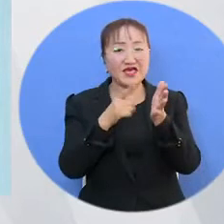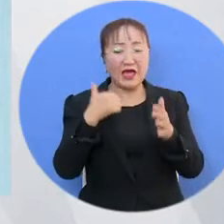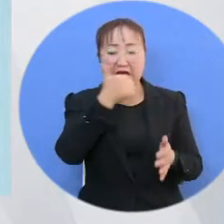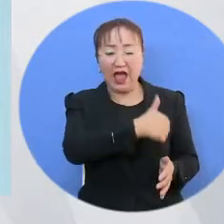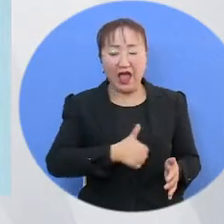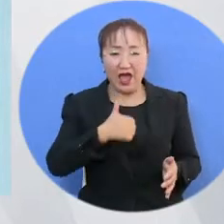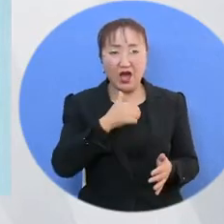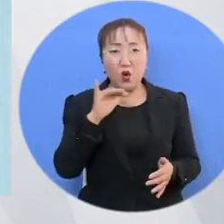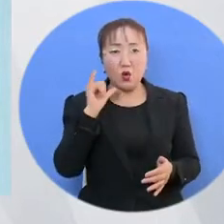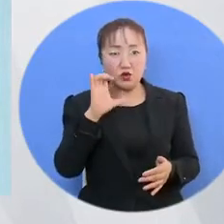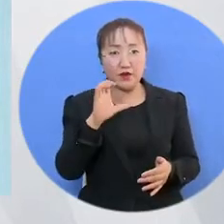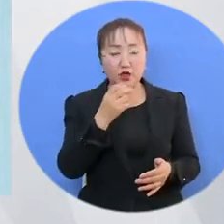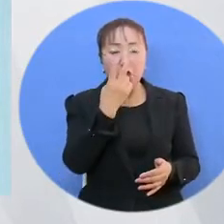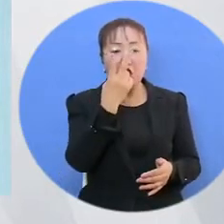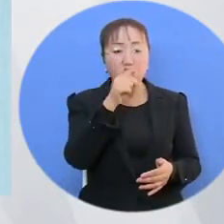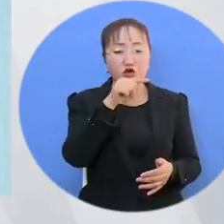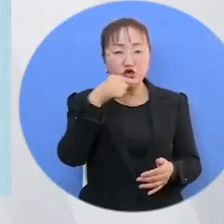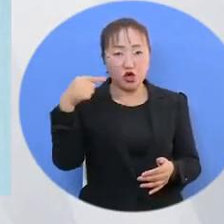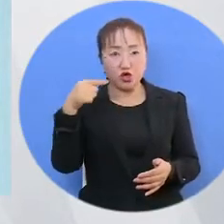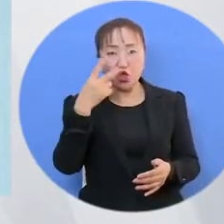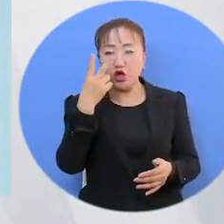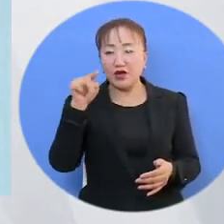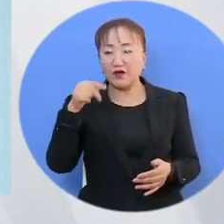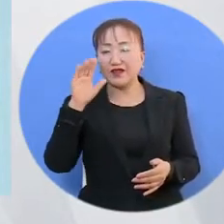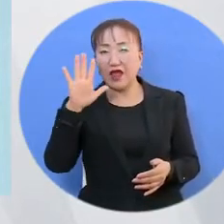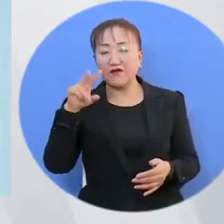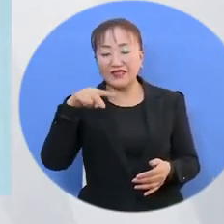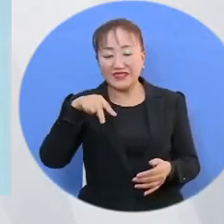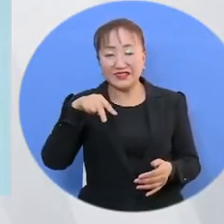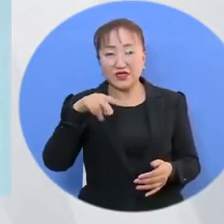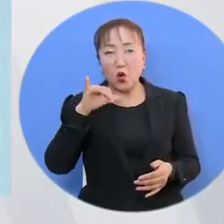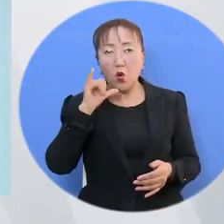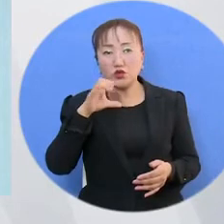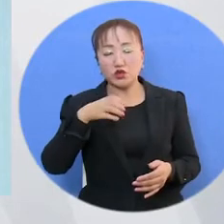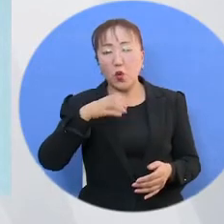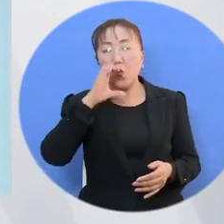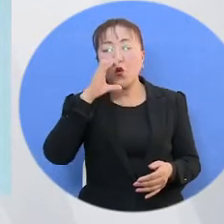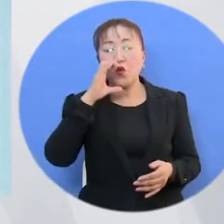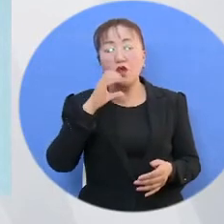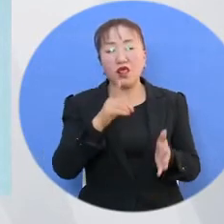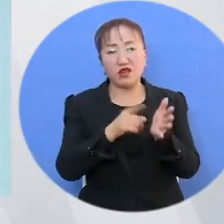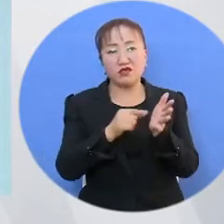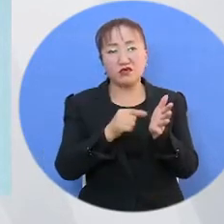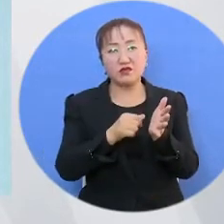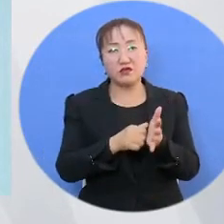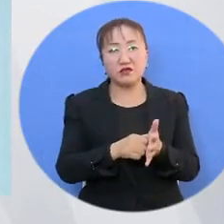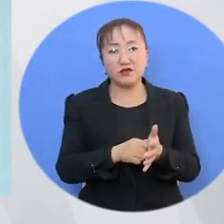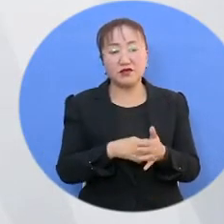өдөрт 2-оос 2.5 литр усыг уух шаардлагатай гэж зөвлөмжилсэн байдаг.